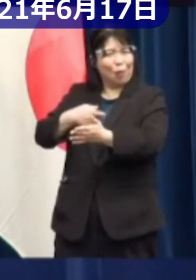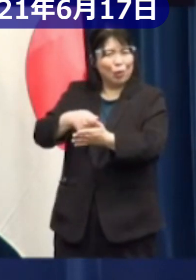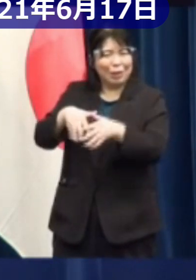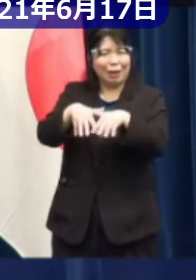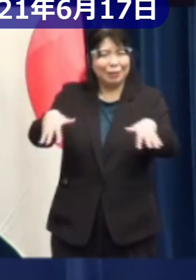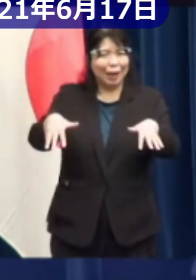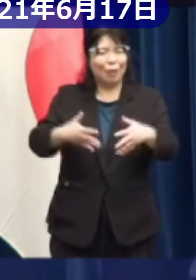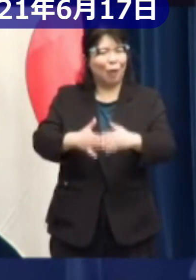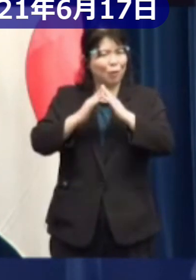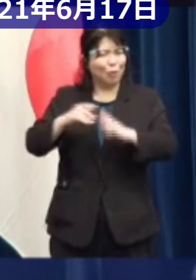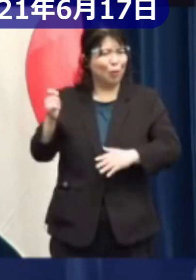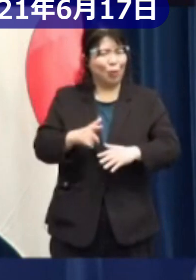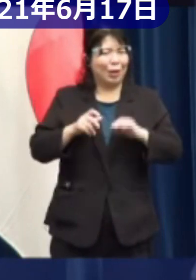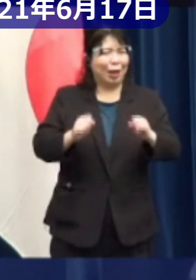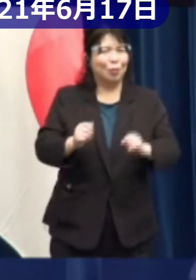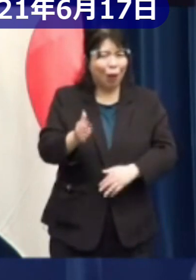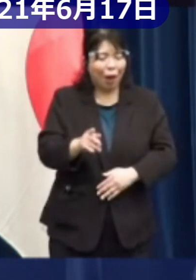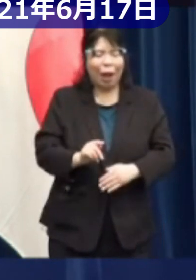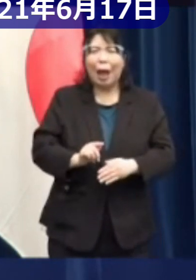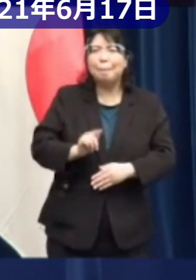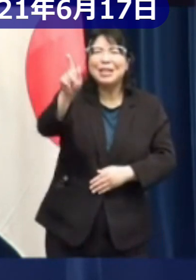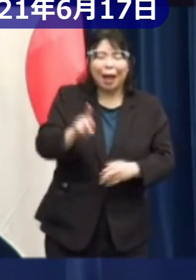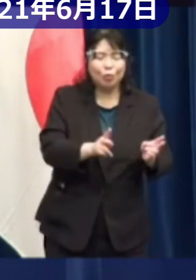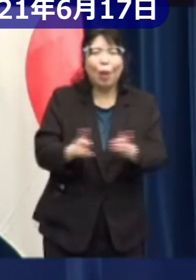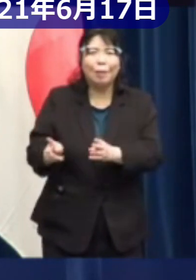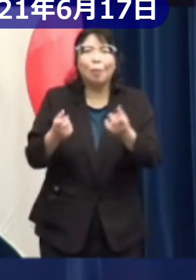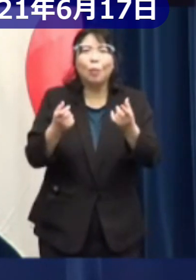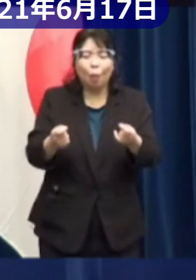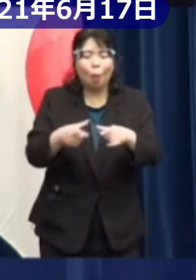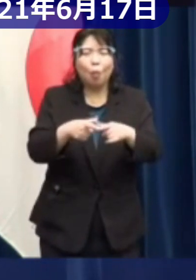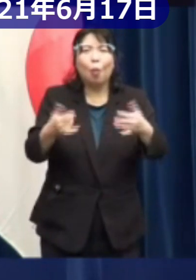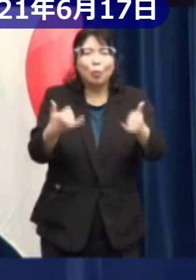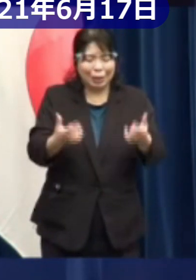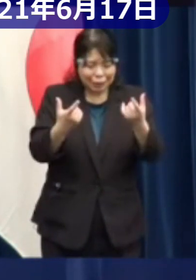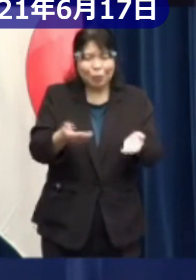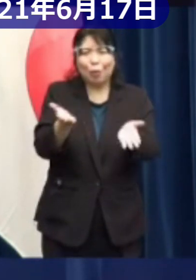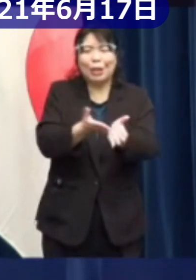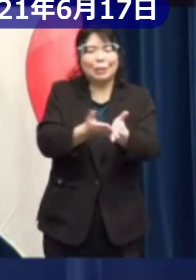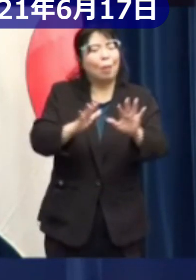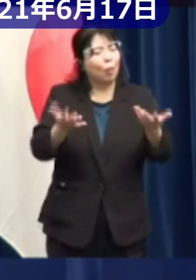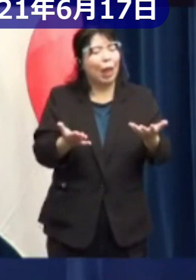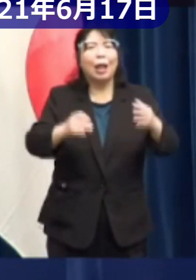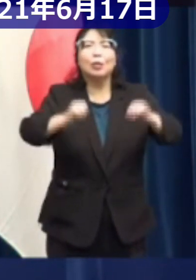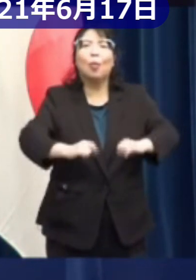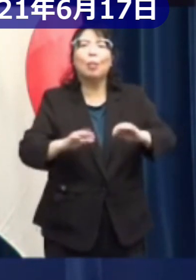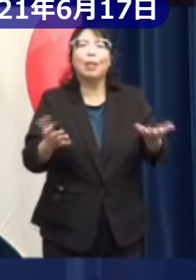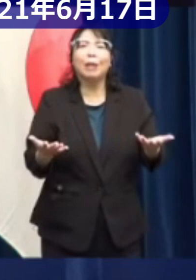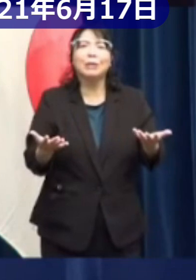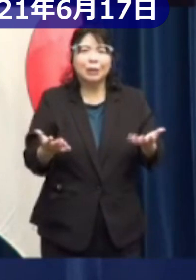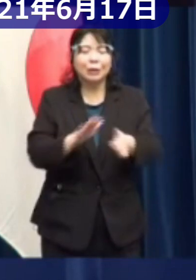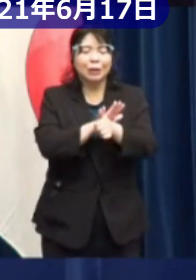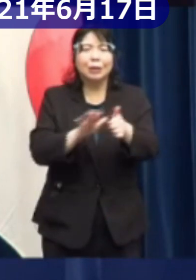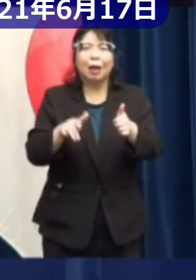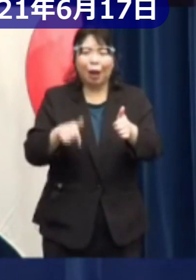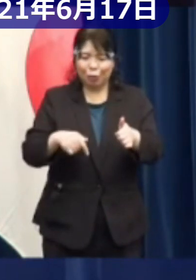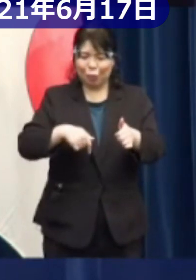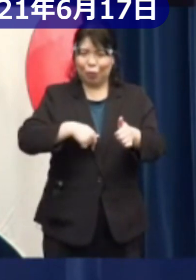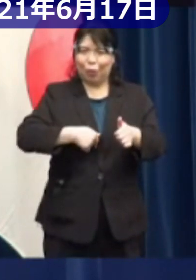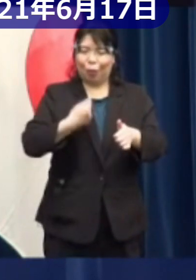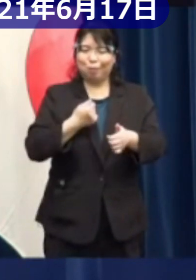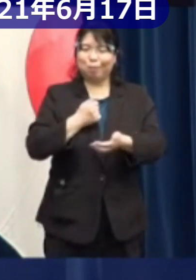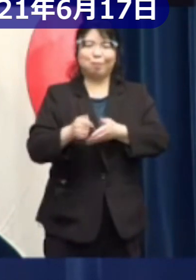か、ミサイル配備もそうですけれども、日本国民には十分な説明もありませんし、同意もありません。またもし内閣独裁体制